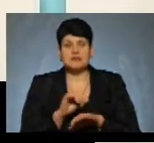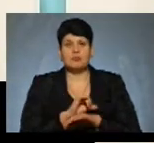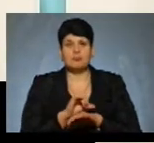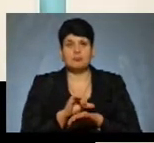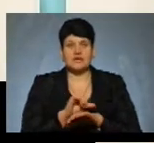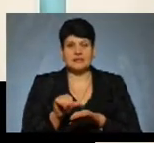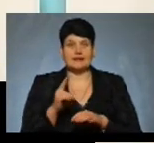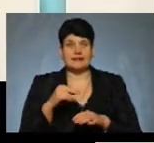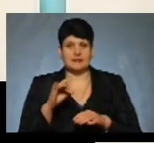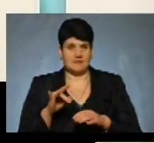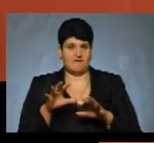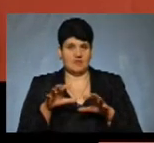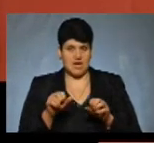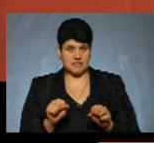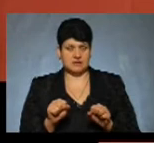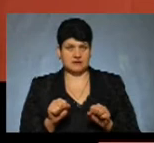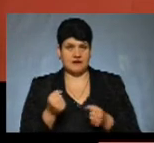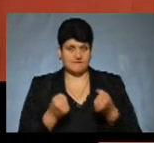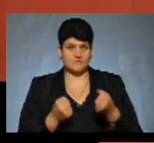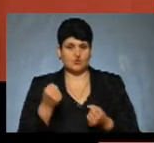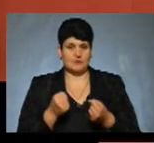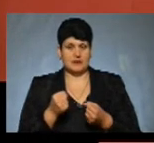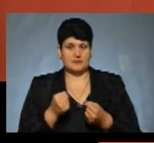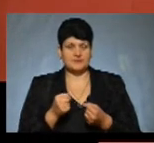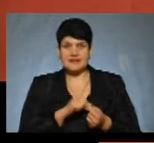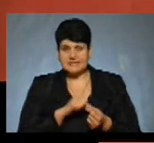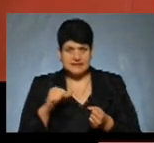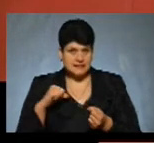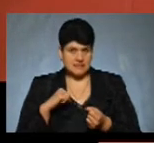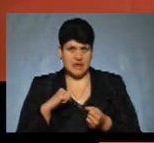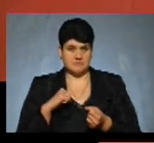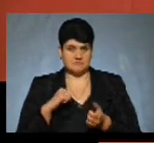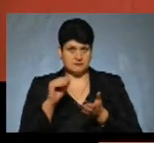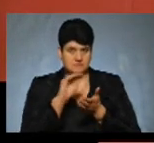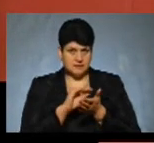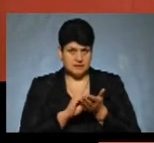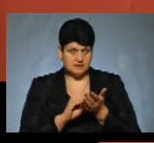декларації. Тобто власник автомобіля, євробляха, сам визначає